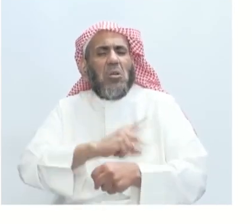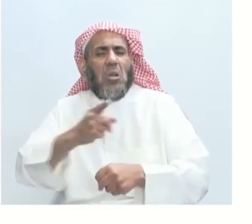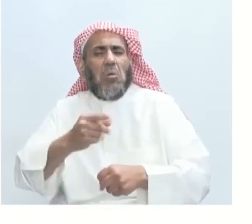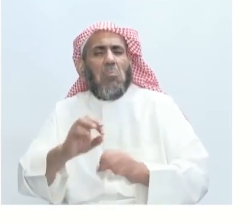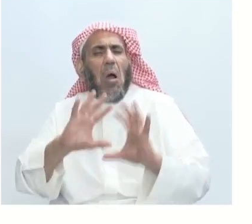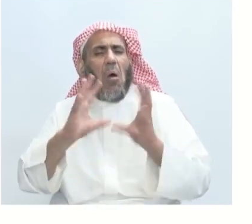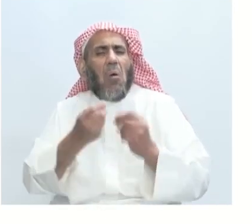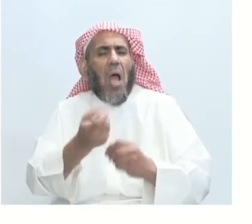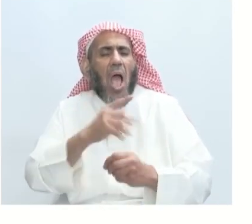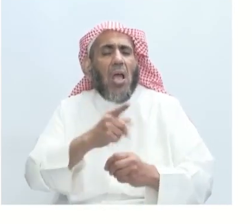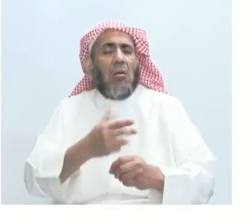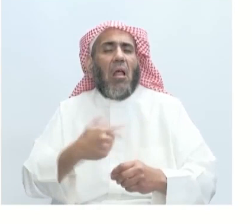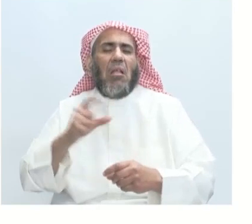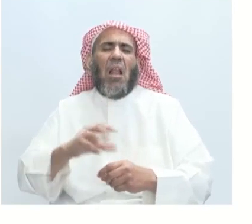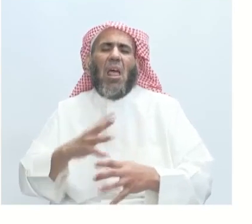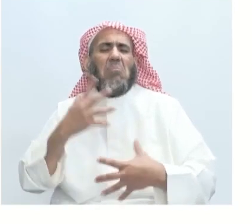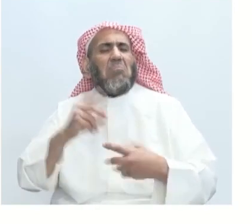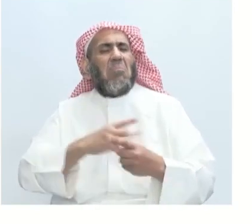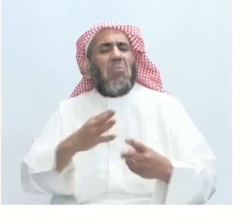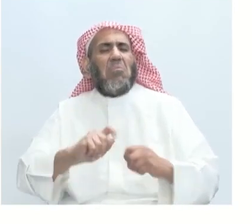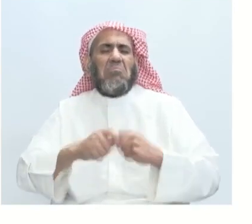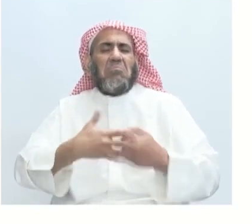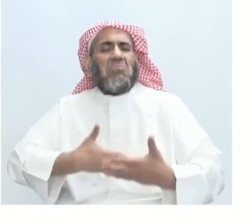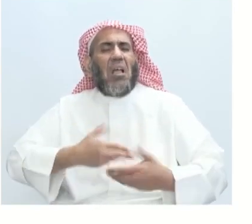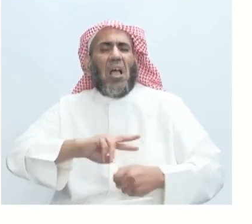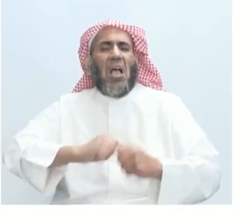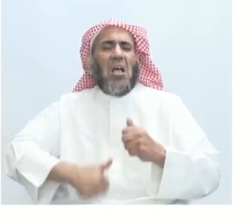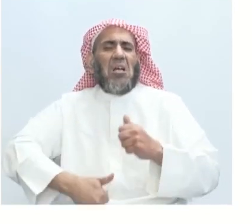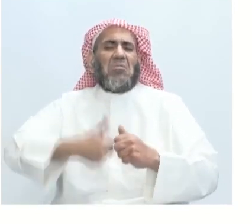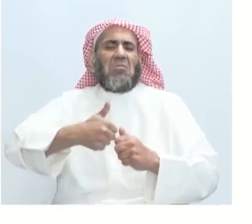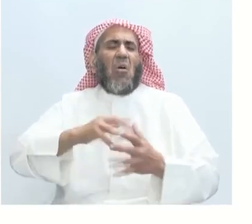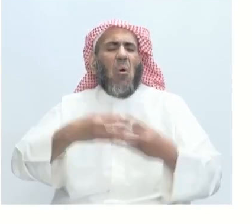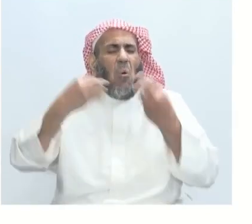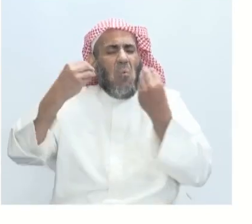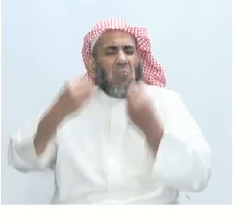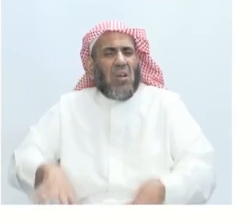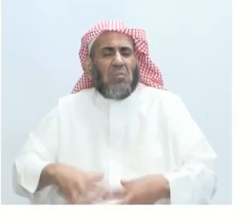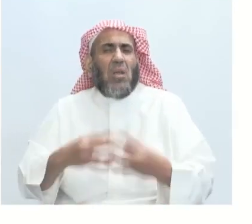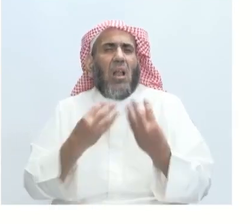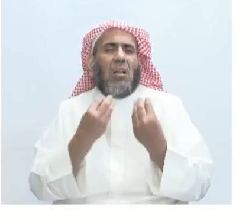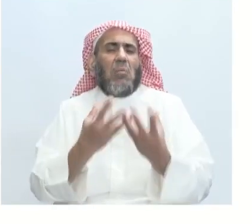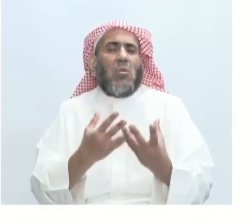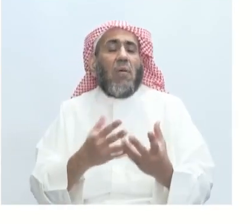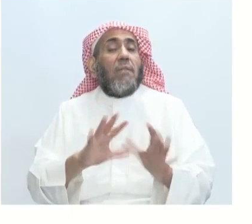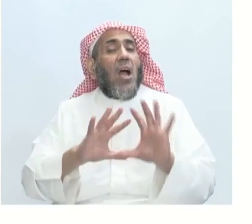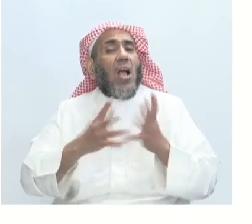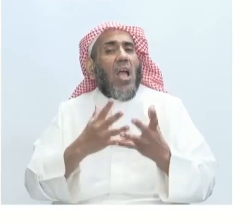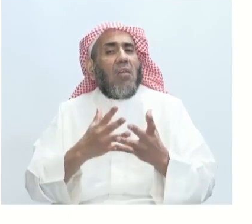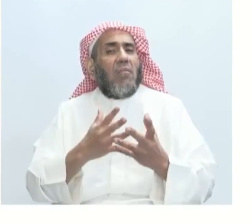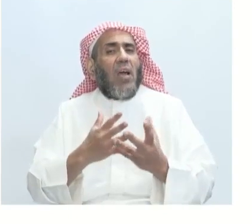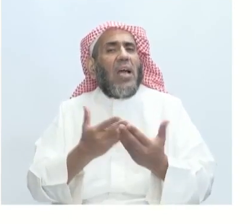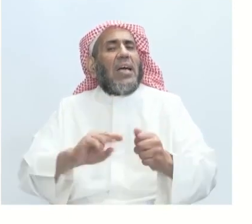وصفوه الا اني لم اشعر بتحسن فقدت كثيرا من الاشياء الجميله فكيف